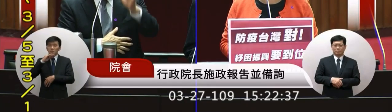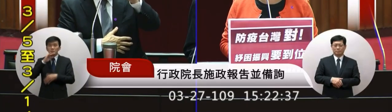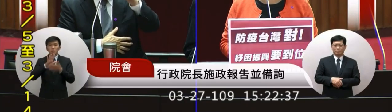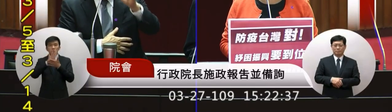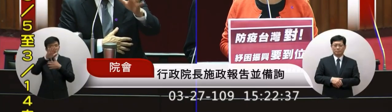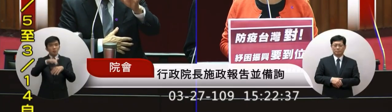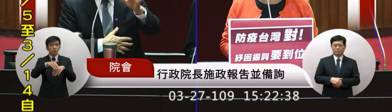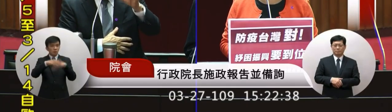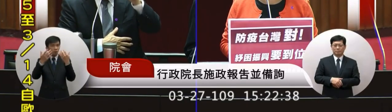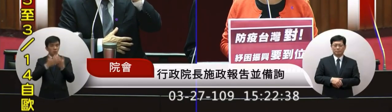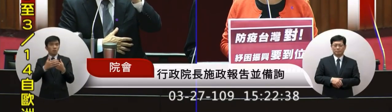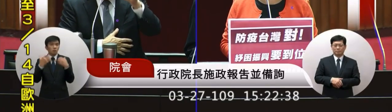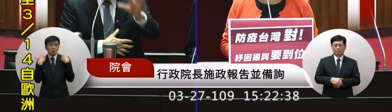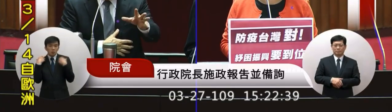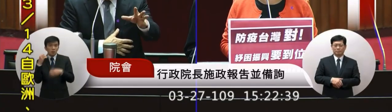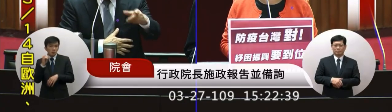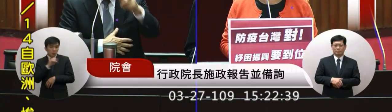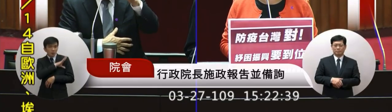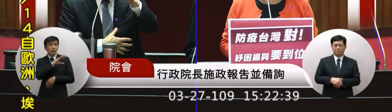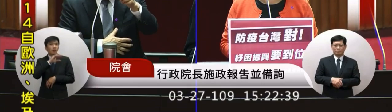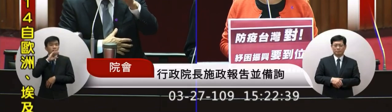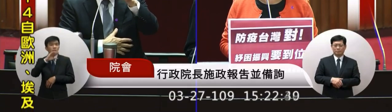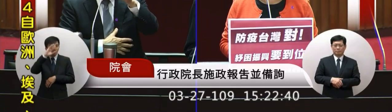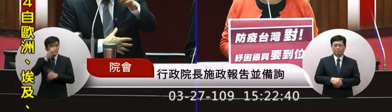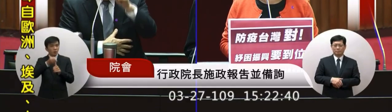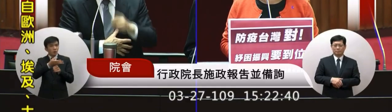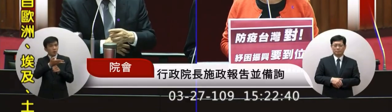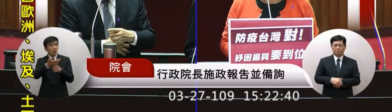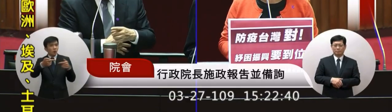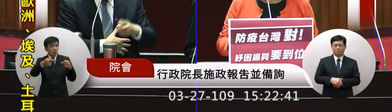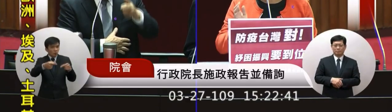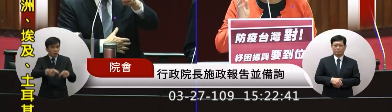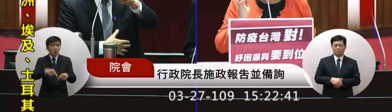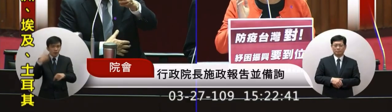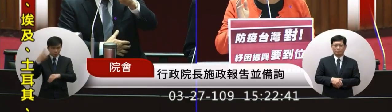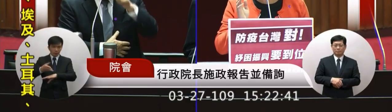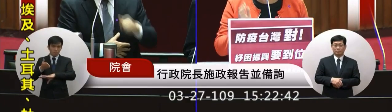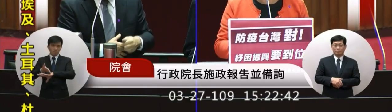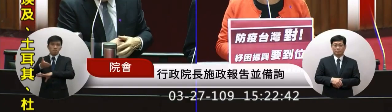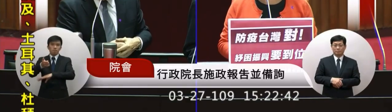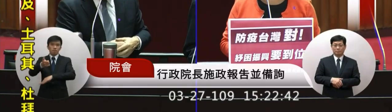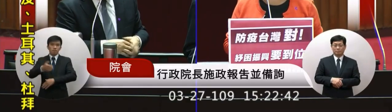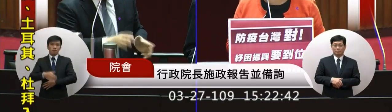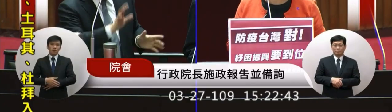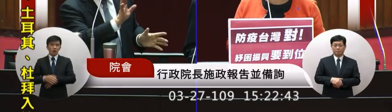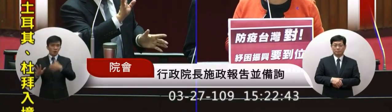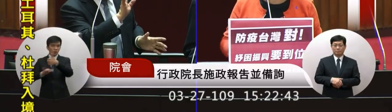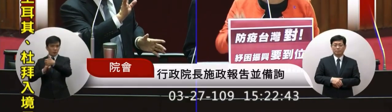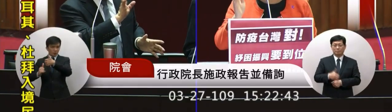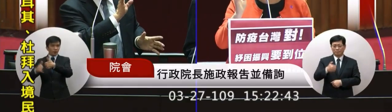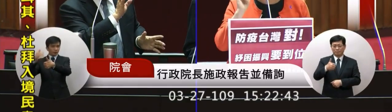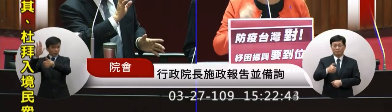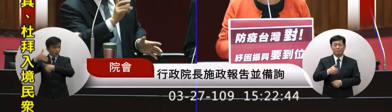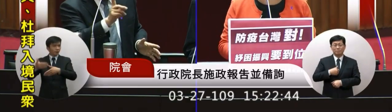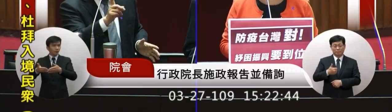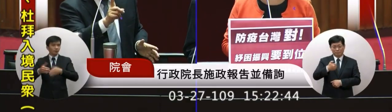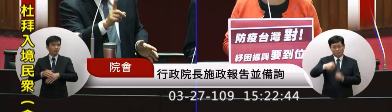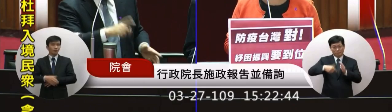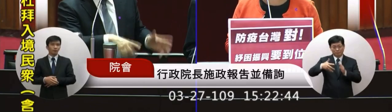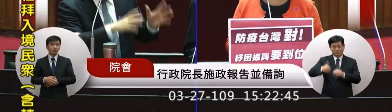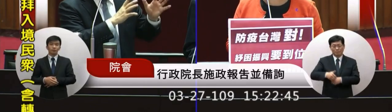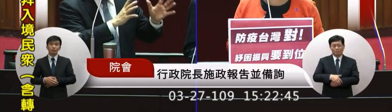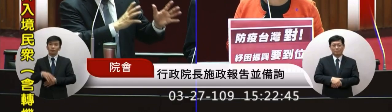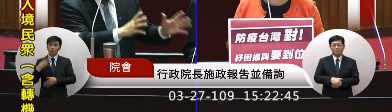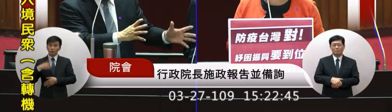了，就是疫情取缓了，我们应该好好谢谢。 所以 委婉的嘛，爱来一点。 啊，多谢。阿哥，谢谢院长。 另外一